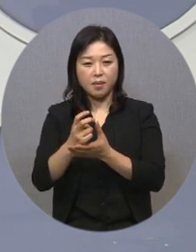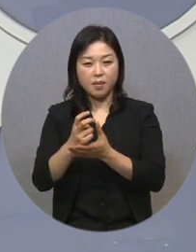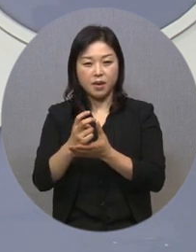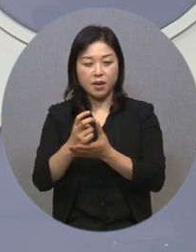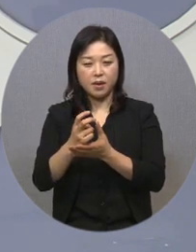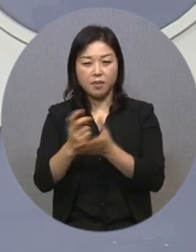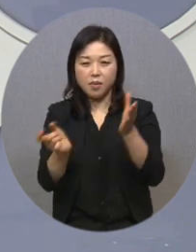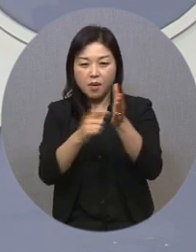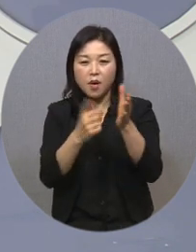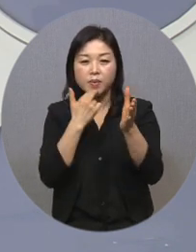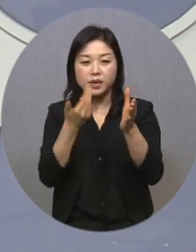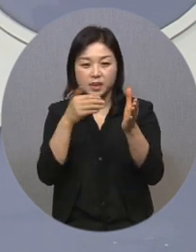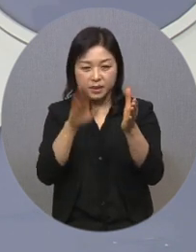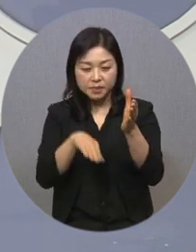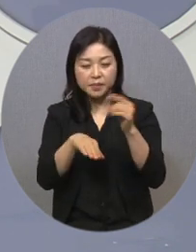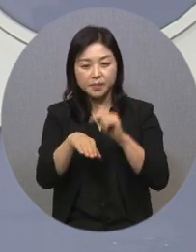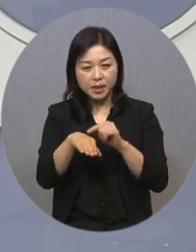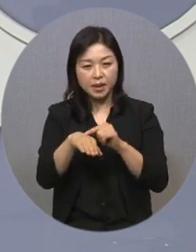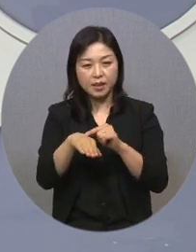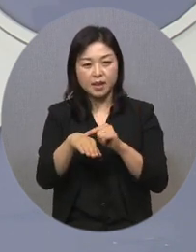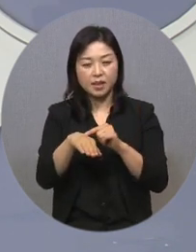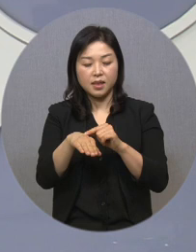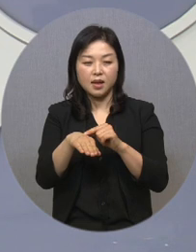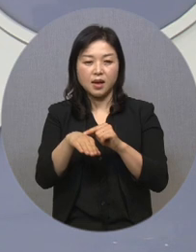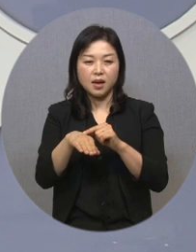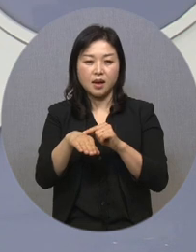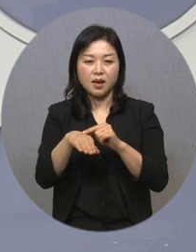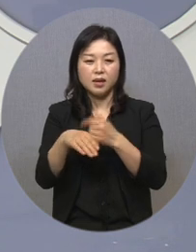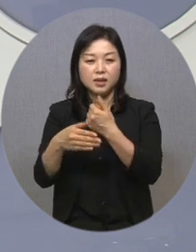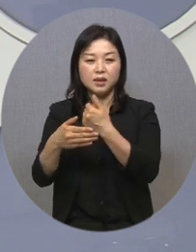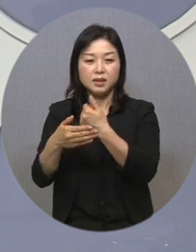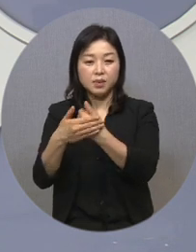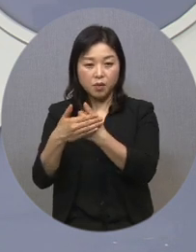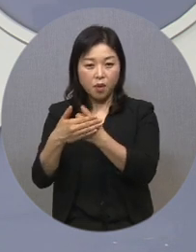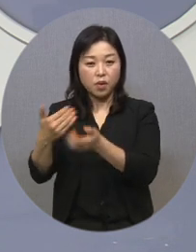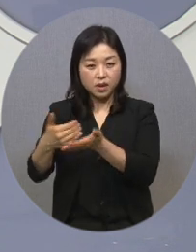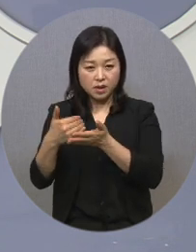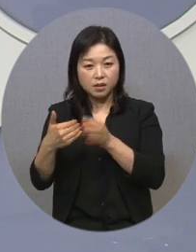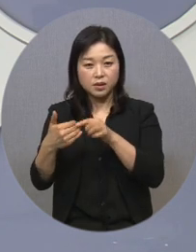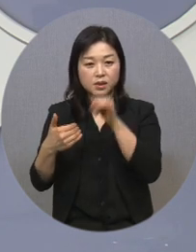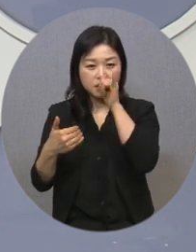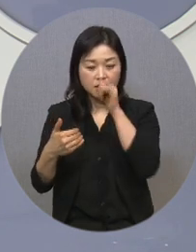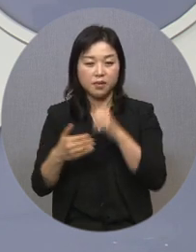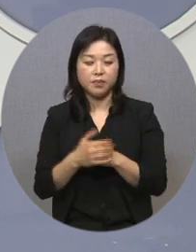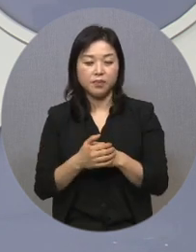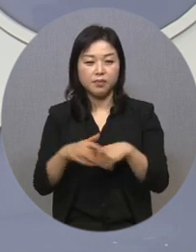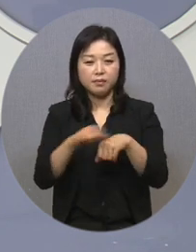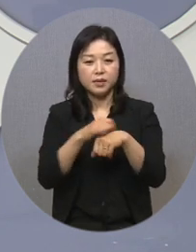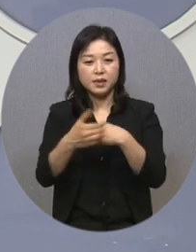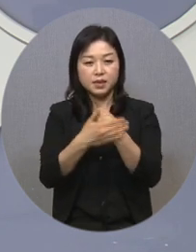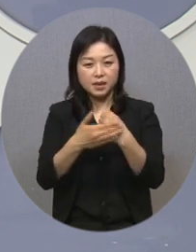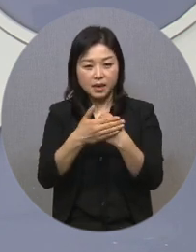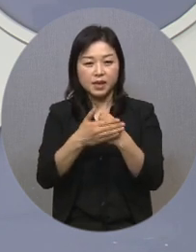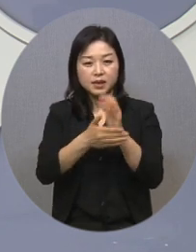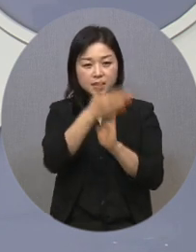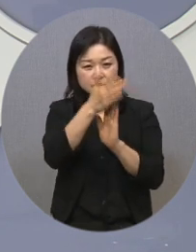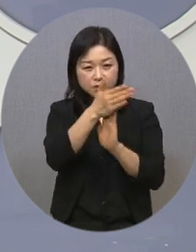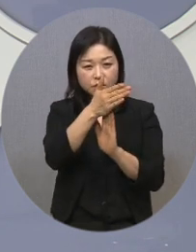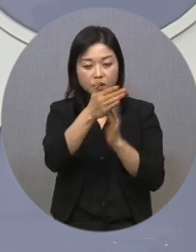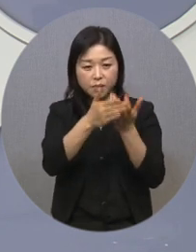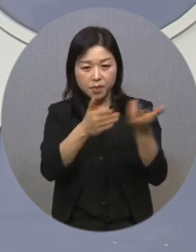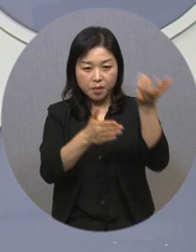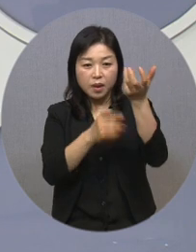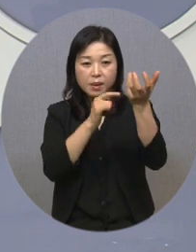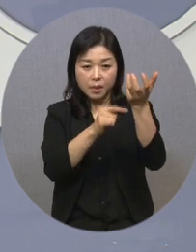부대 의견으로다가 다른 사항이 있습니다. 이 특례시를 두면서